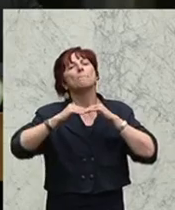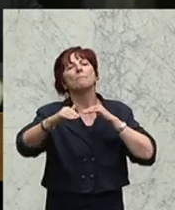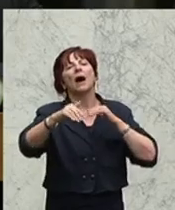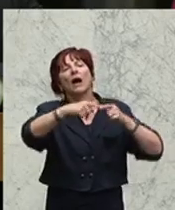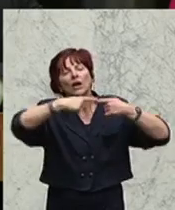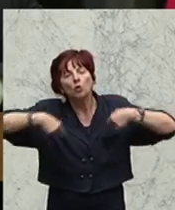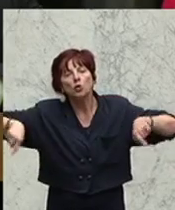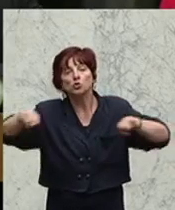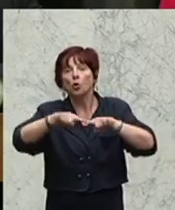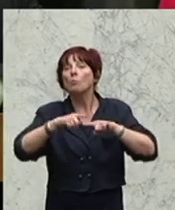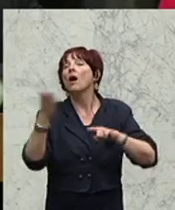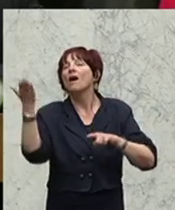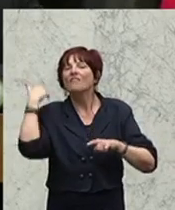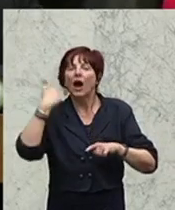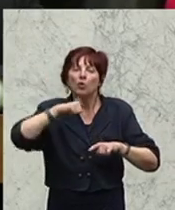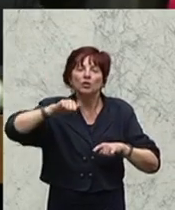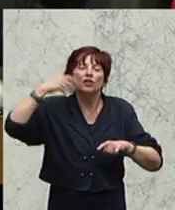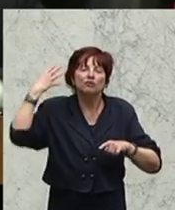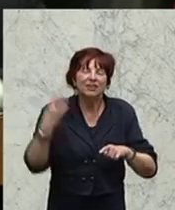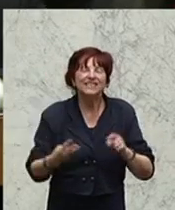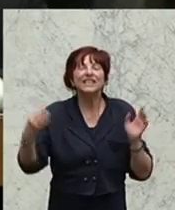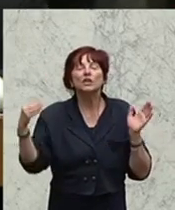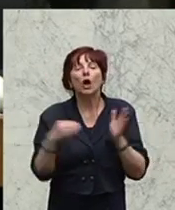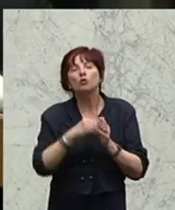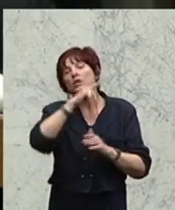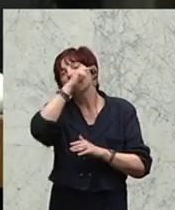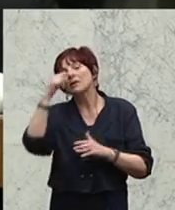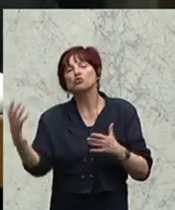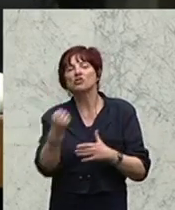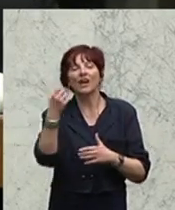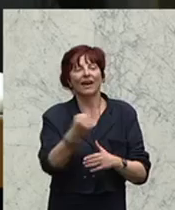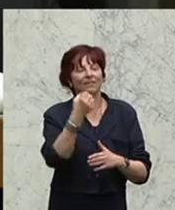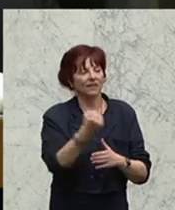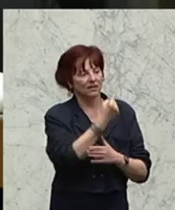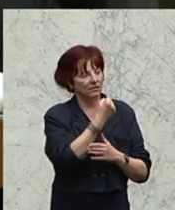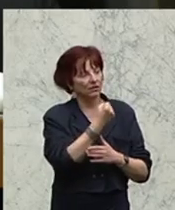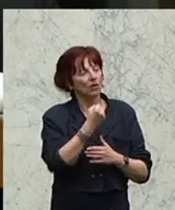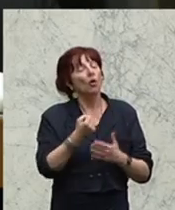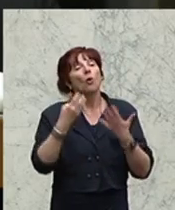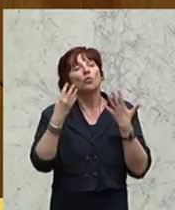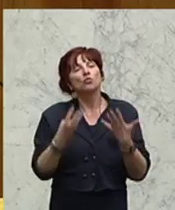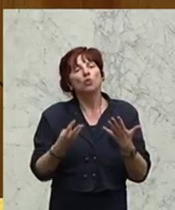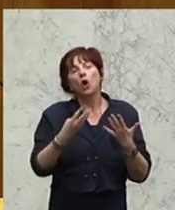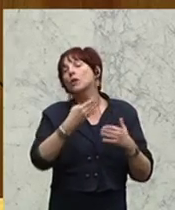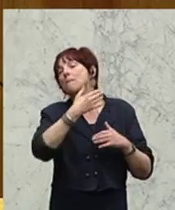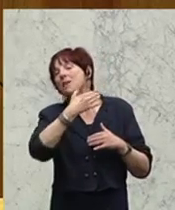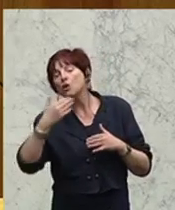140.000 Menschen gerettet wurden. 140.000 Menschen gerettet um die Kosten von 9 Millionen Euro pro